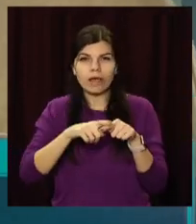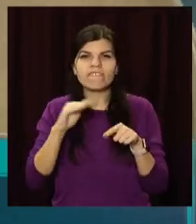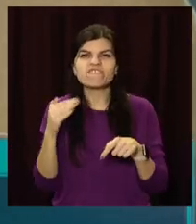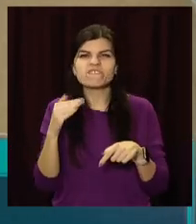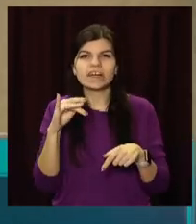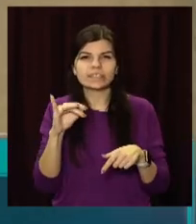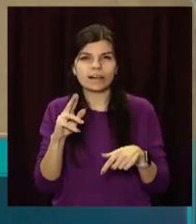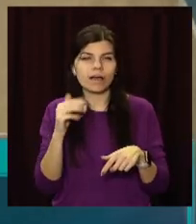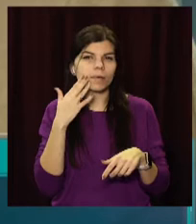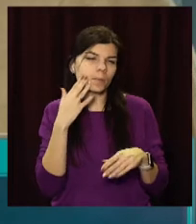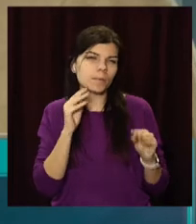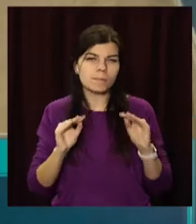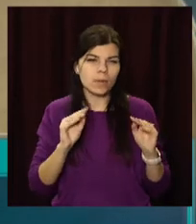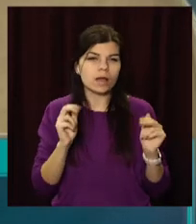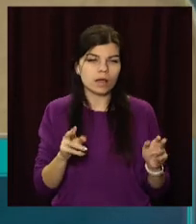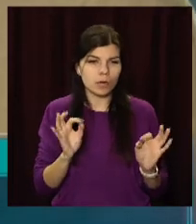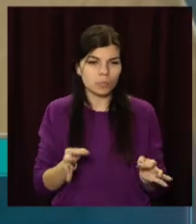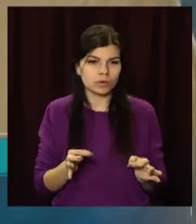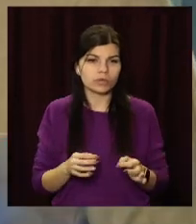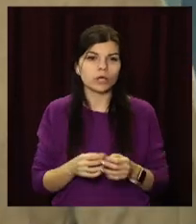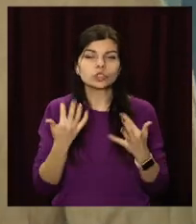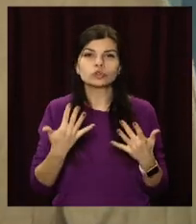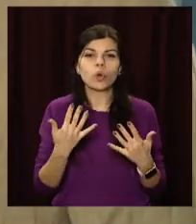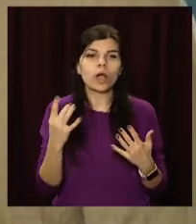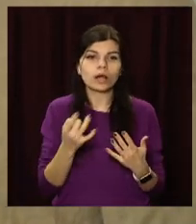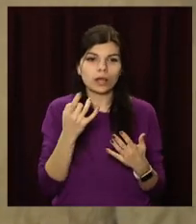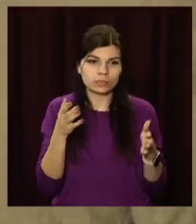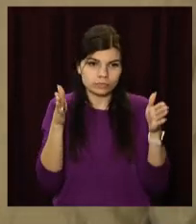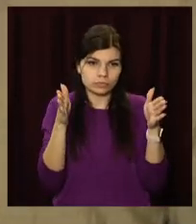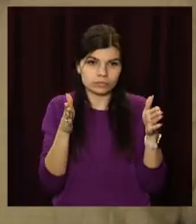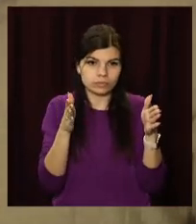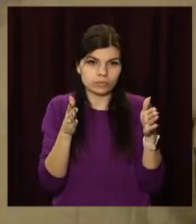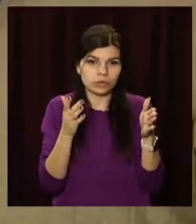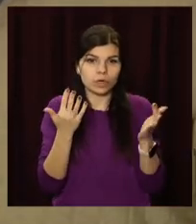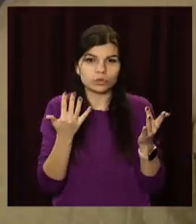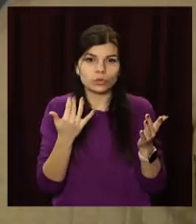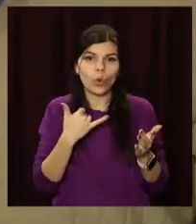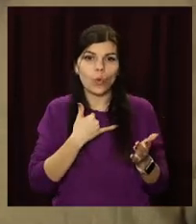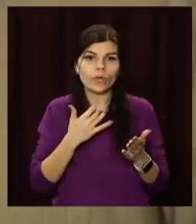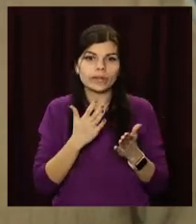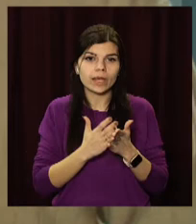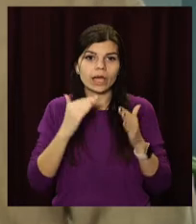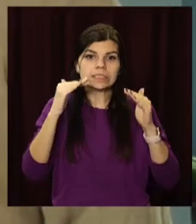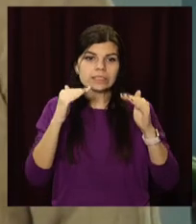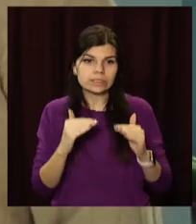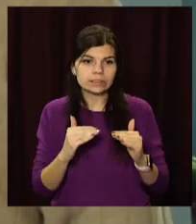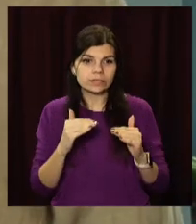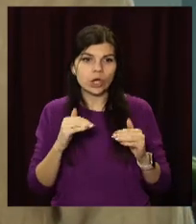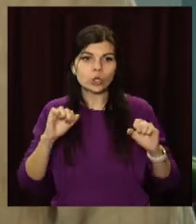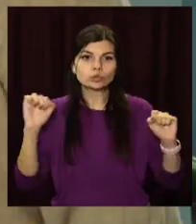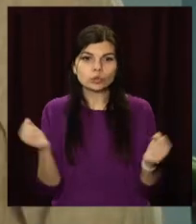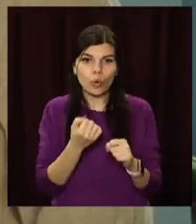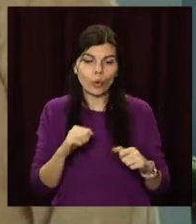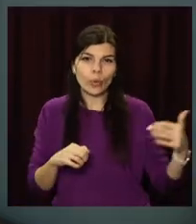скорость уменьшится там во сколько раз, сколько будет камер, грубо говоря, во сколько раз у нас снизится